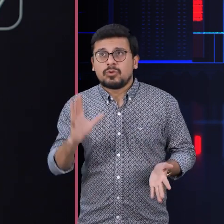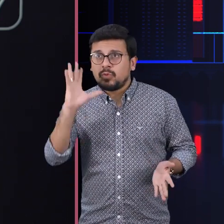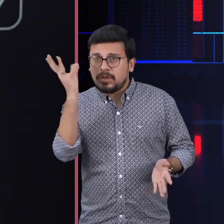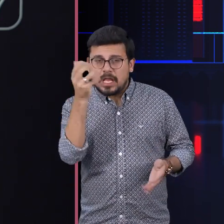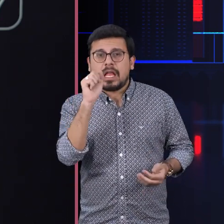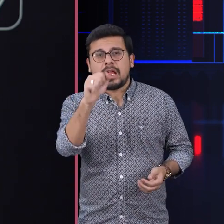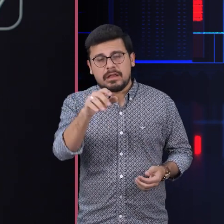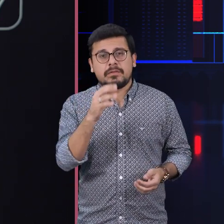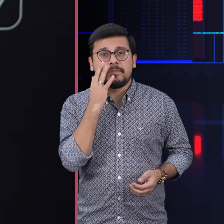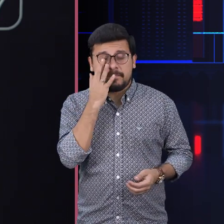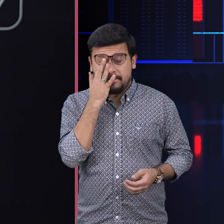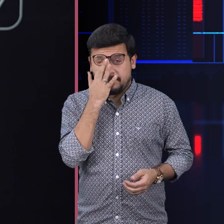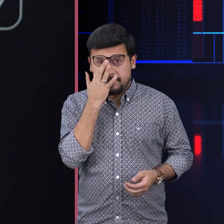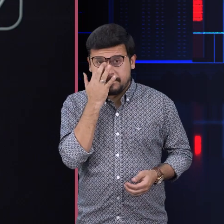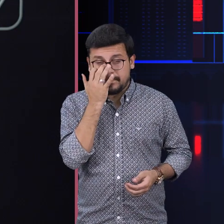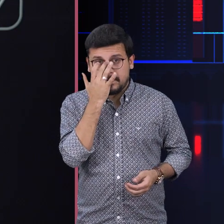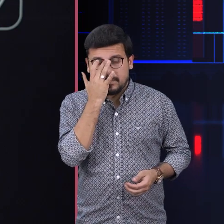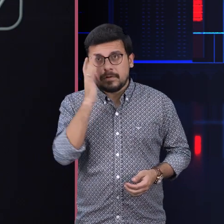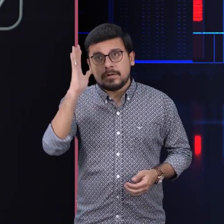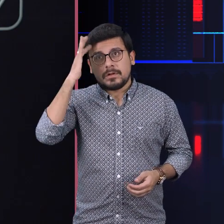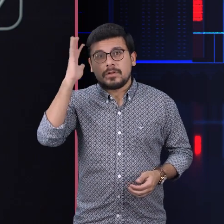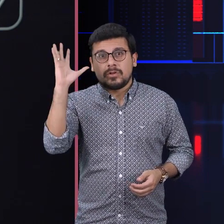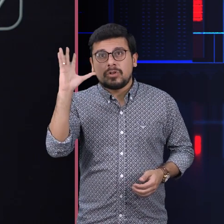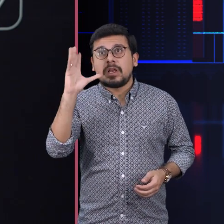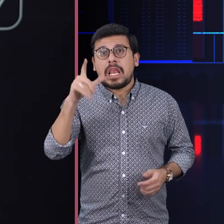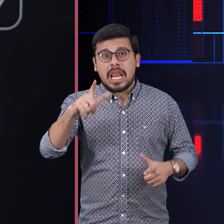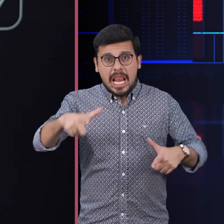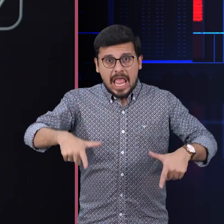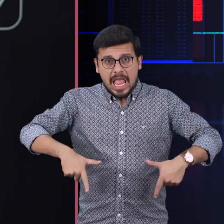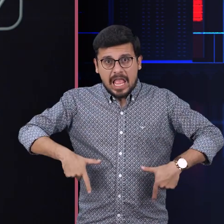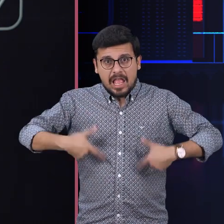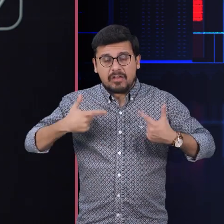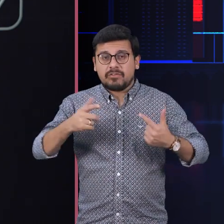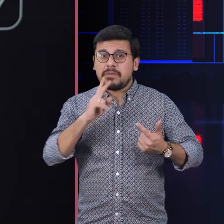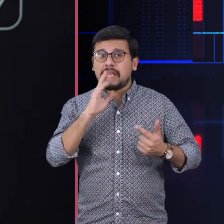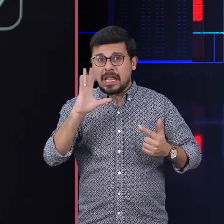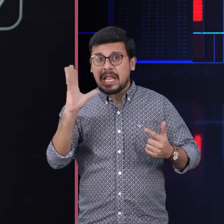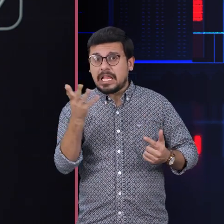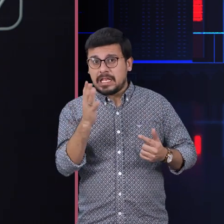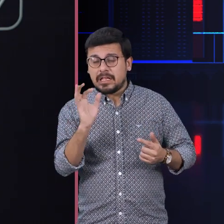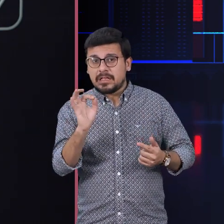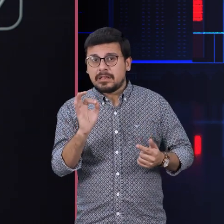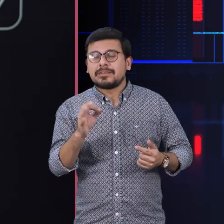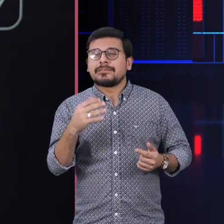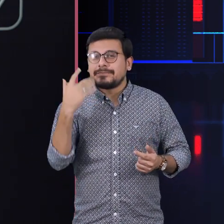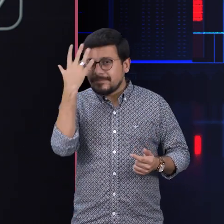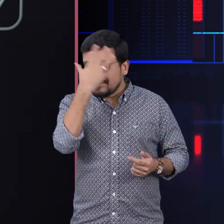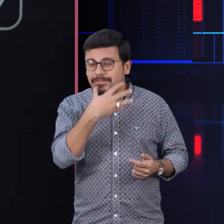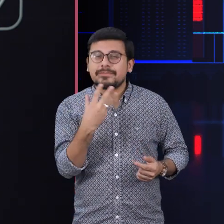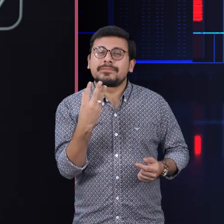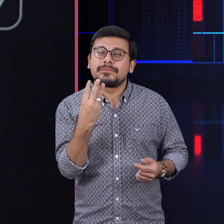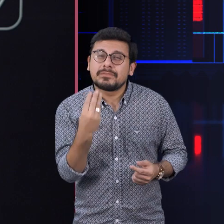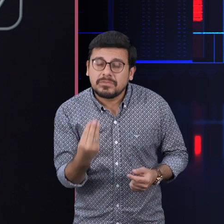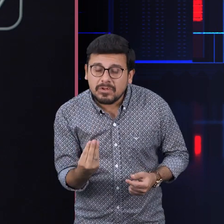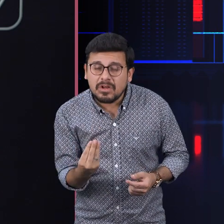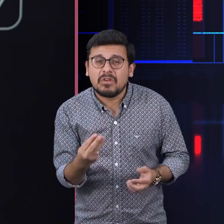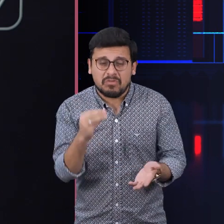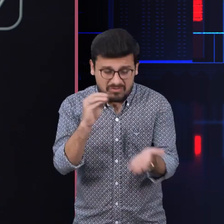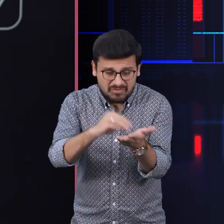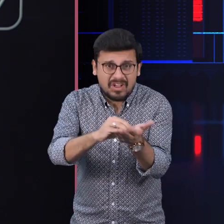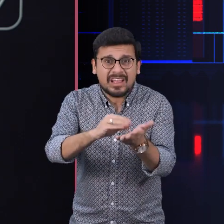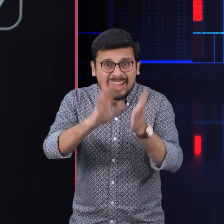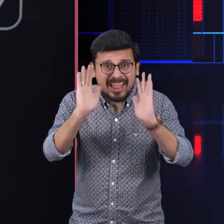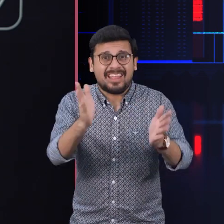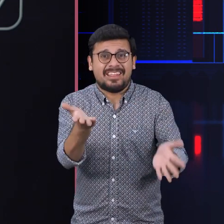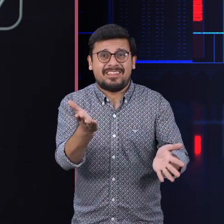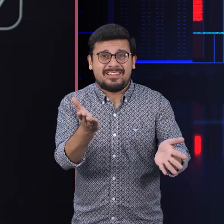بہت سارے فرینڈز ہیں, اور کائنڈنیس کا ایک اتنا پازیٹیو امپیکٹ جو ہے وہ ڈائریکٹلی آپ کی ہیلتھ